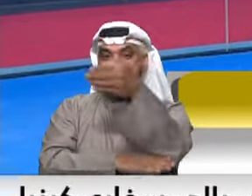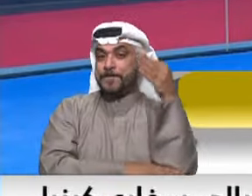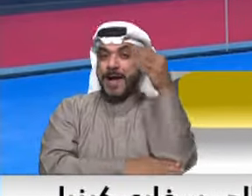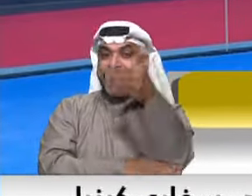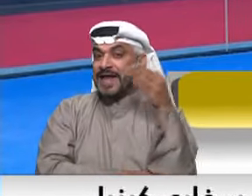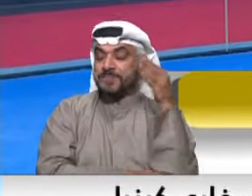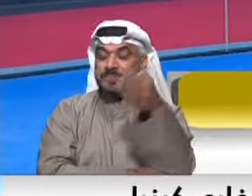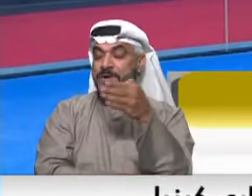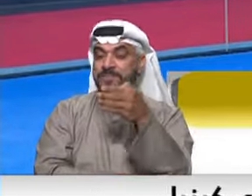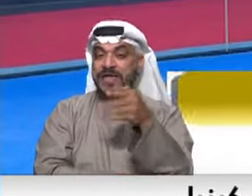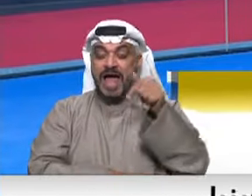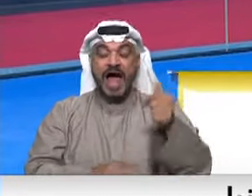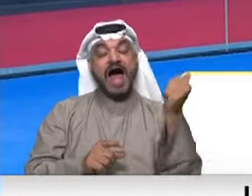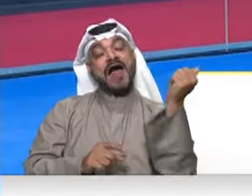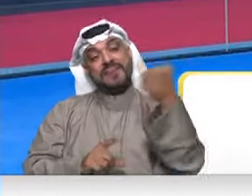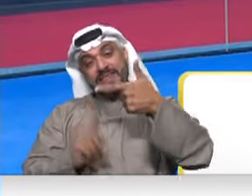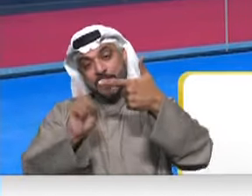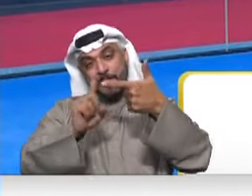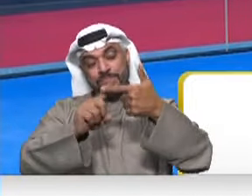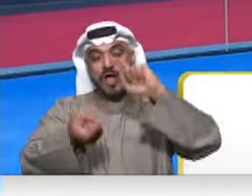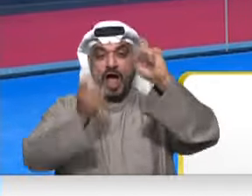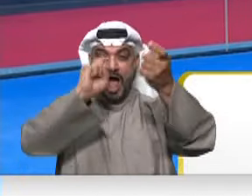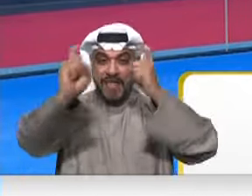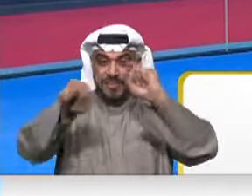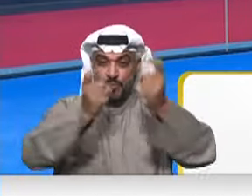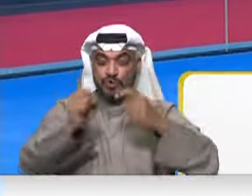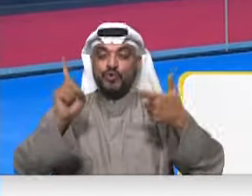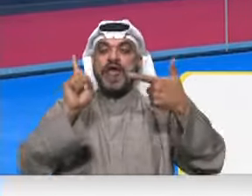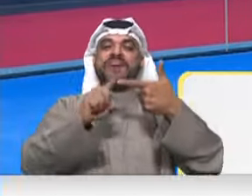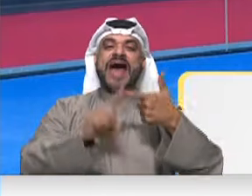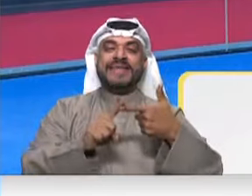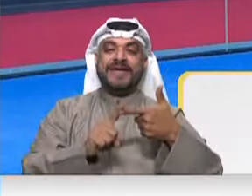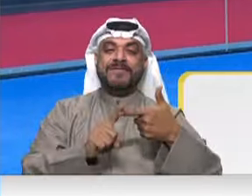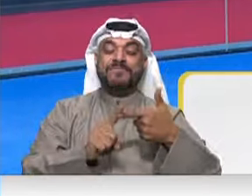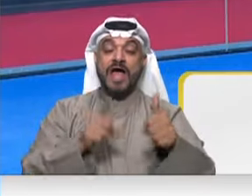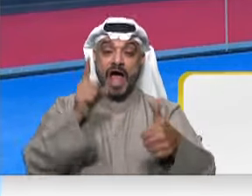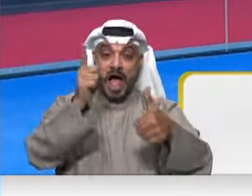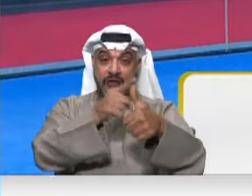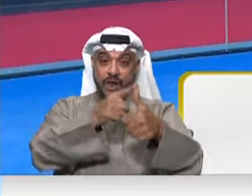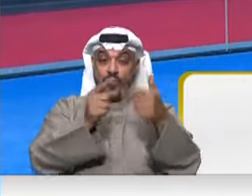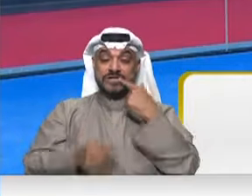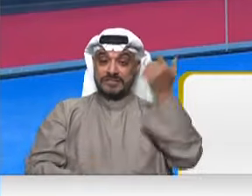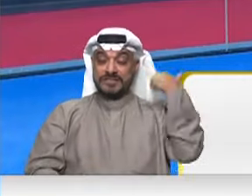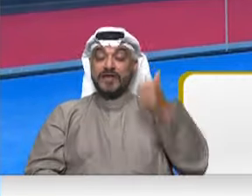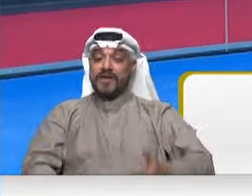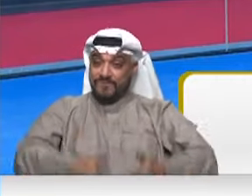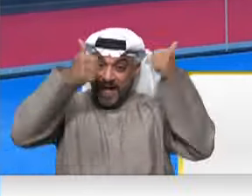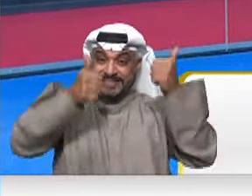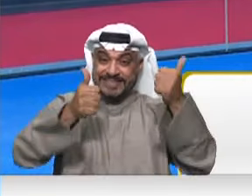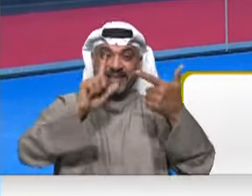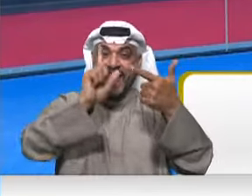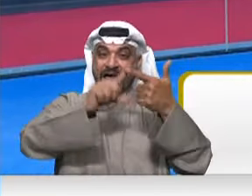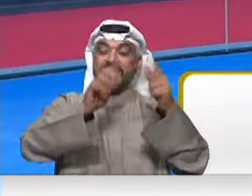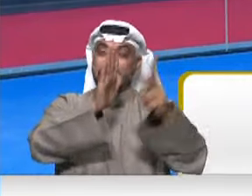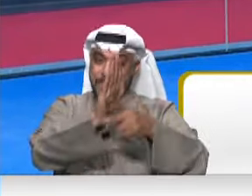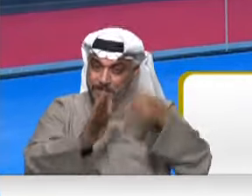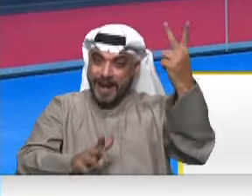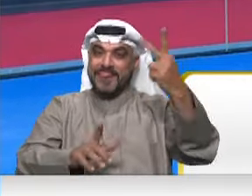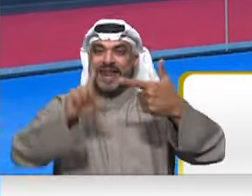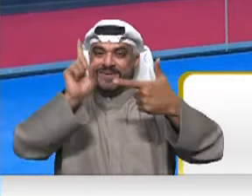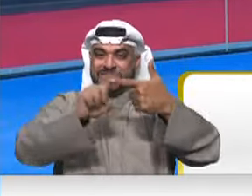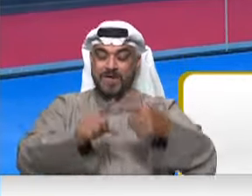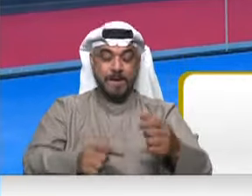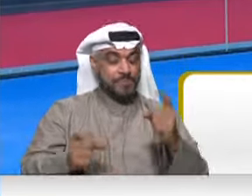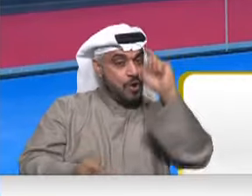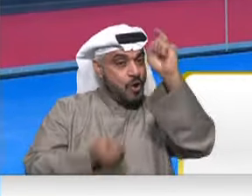المصارف، هذه ثاني نسخة حق بطولة المصارف والحمد لله توفقنا بأول نسخة خذينا البطولة والحين هم بعد ثاني نسخة. الصراحة البطولة وايد